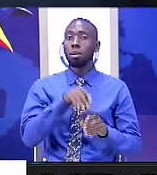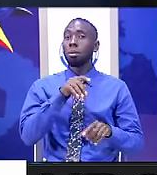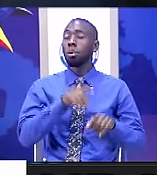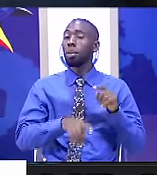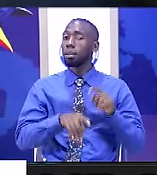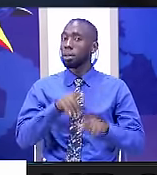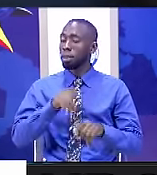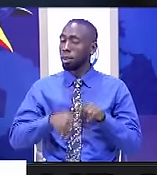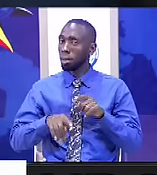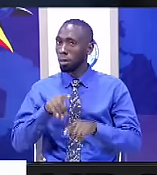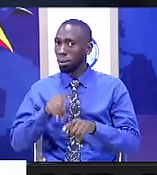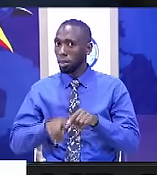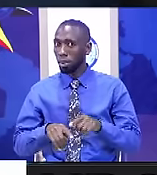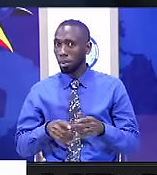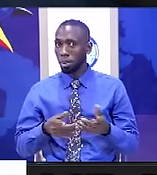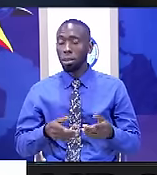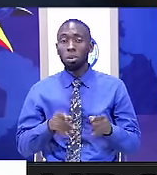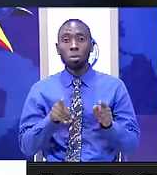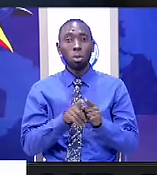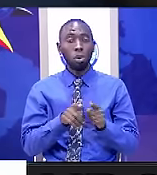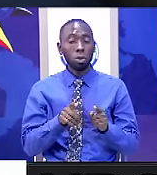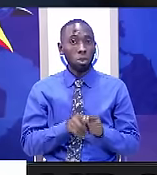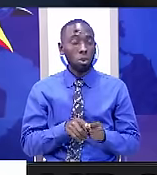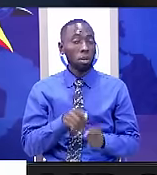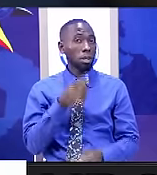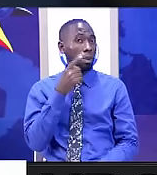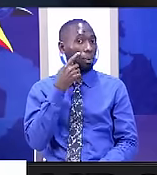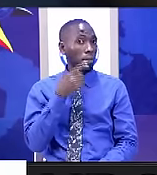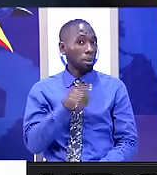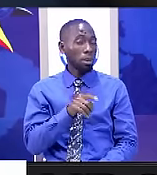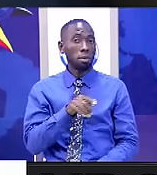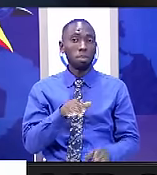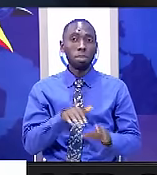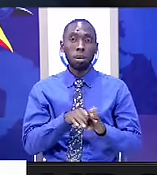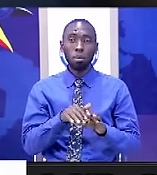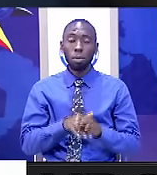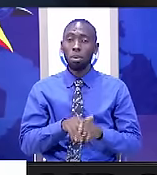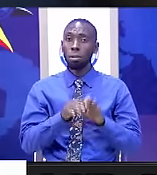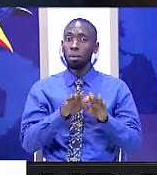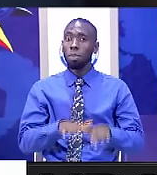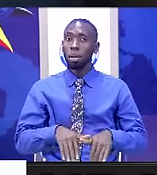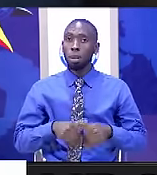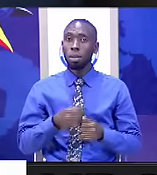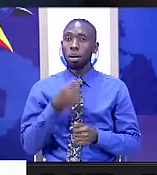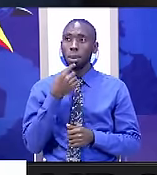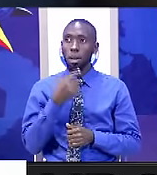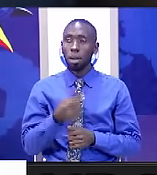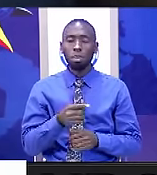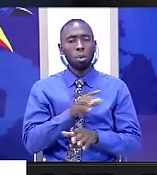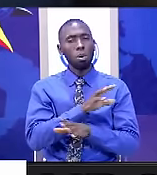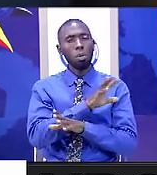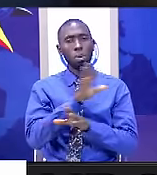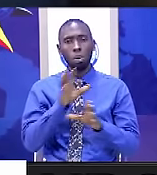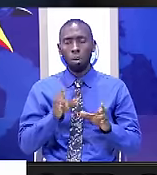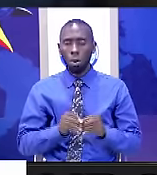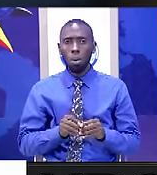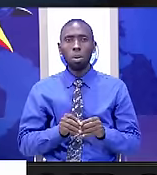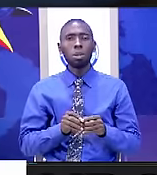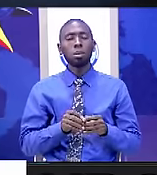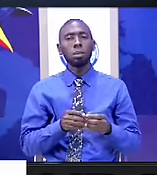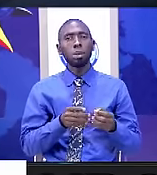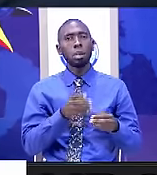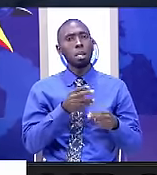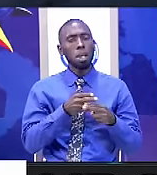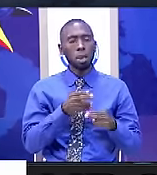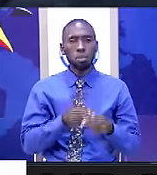ebyobufuzi era nga tulabye nga ababaka bagamba nti Cecilia Ogwal bonna abadde abayita muwala wange